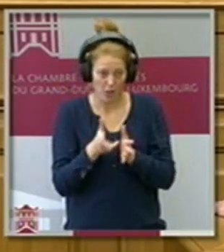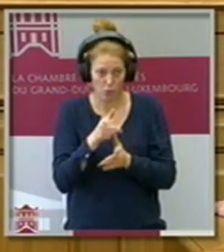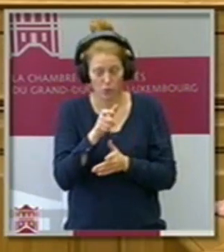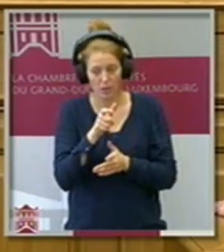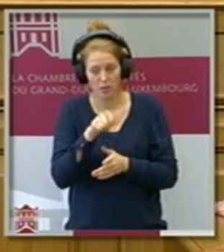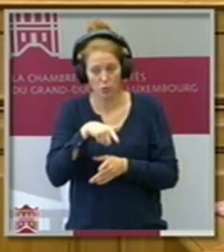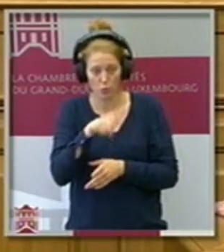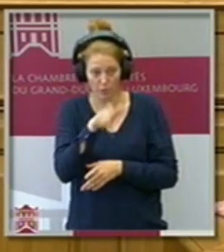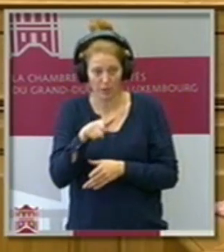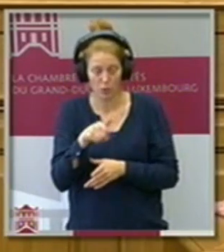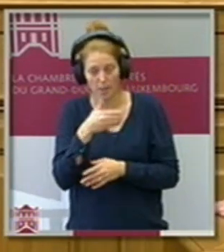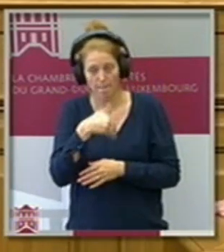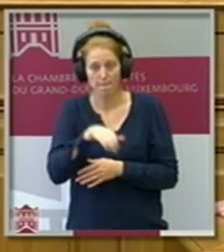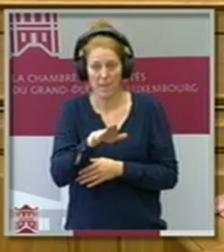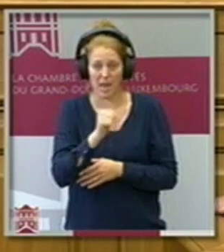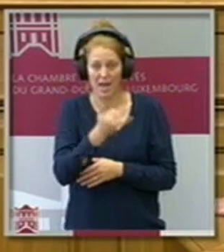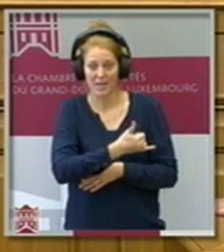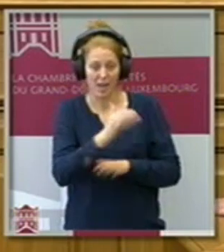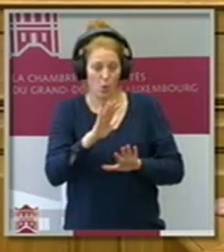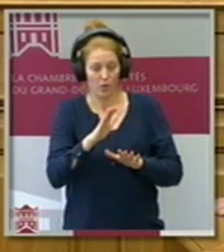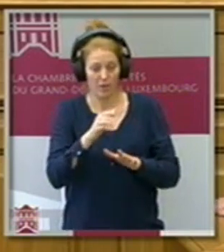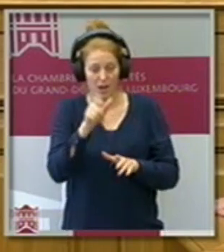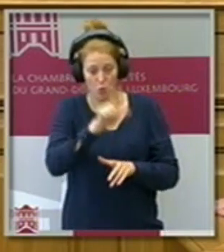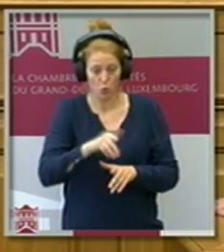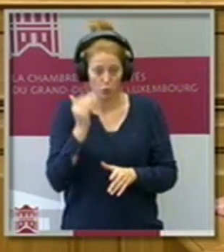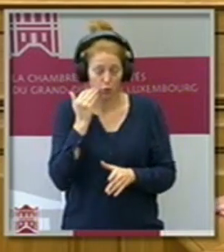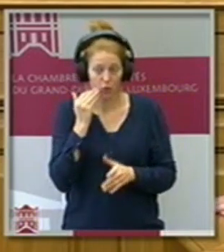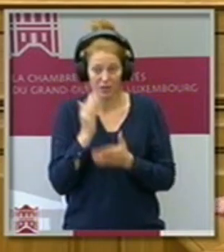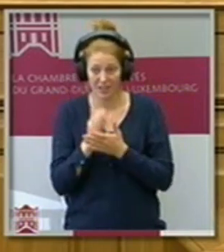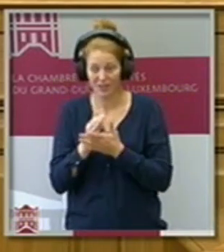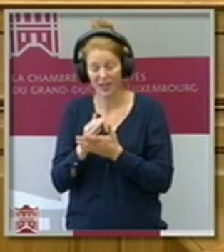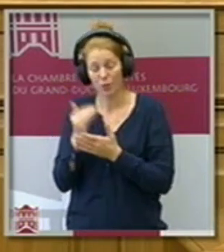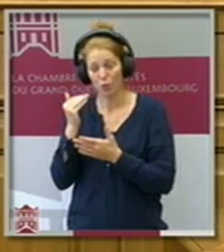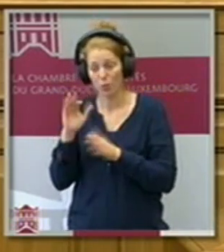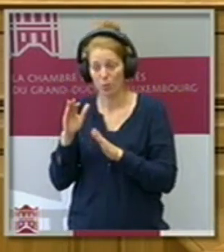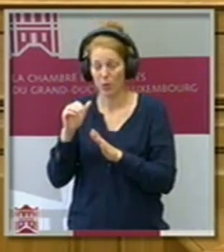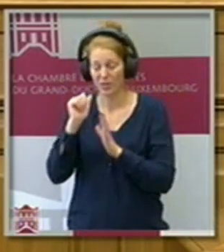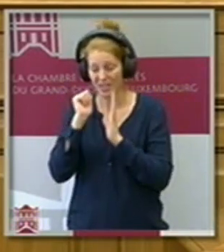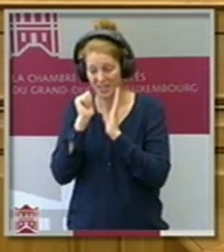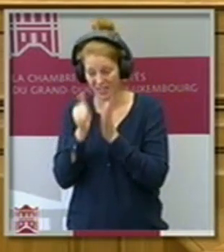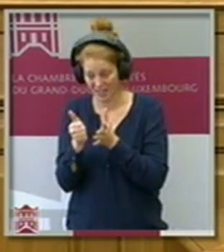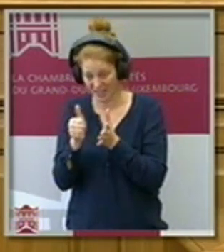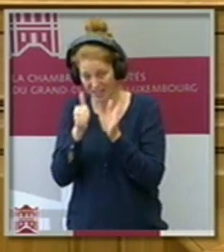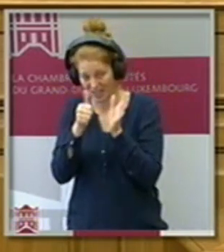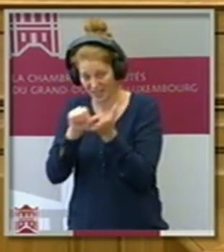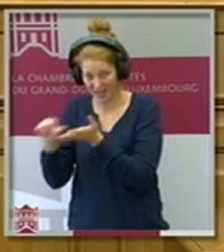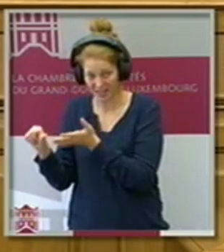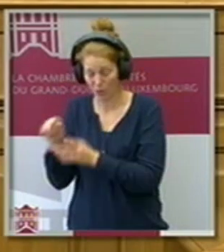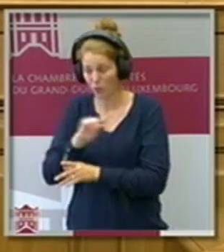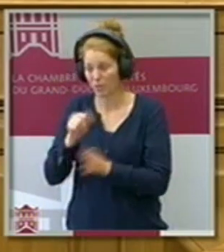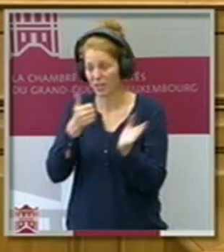an Länge verbrächte man am Logement 6.000 bis 6.500 Wohnungen. Nief